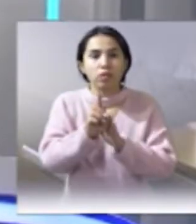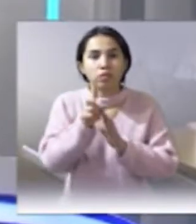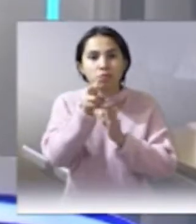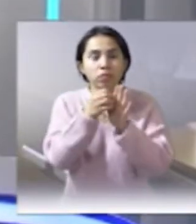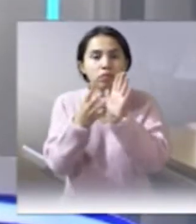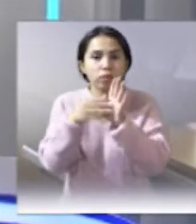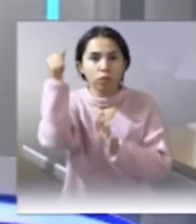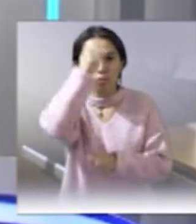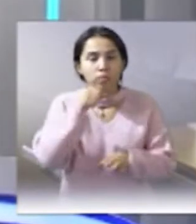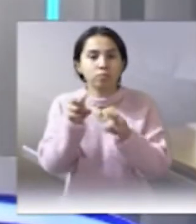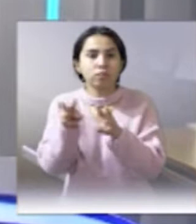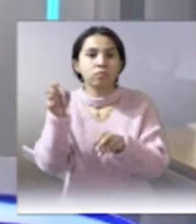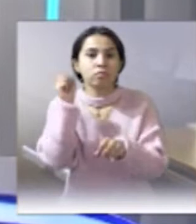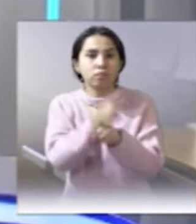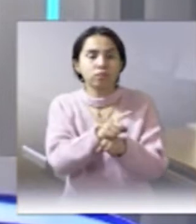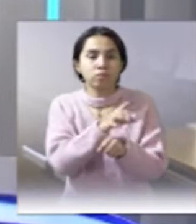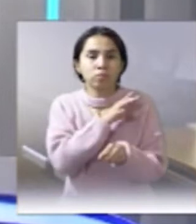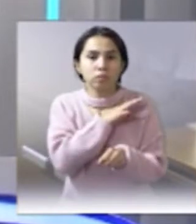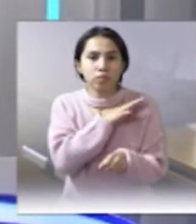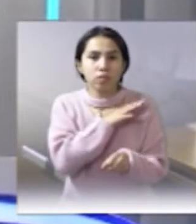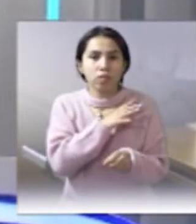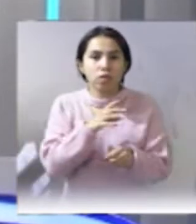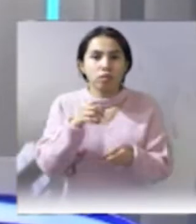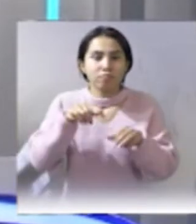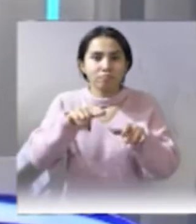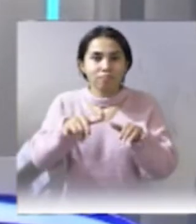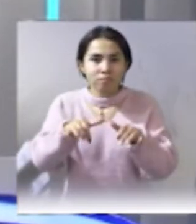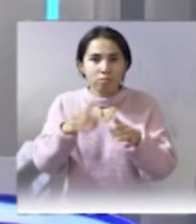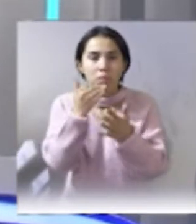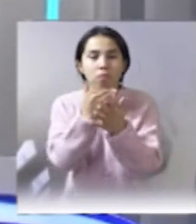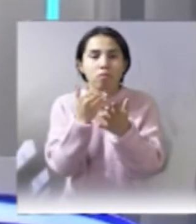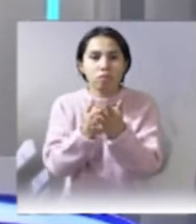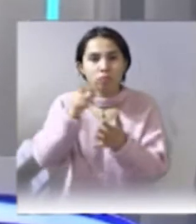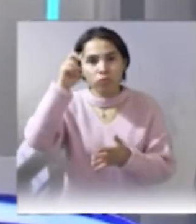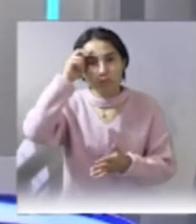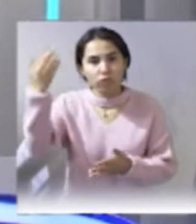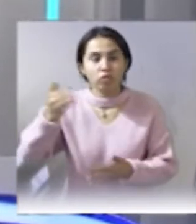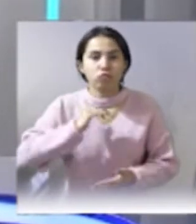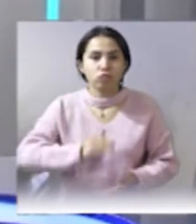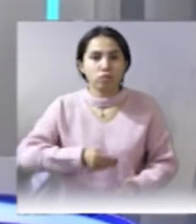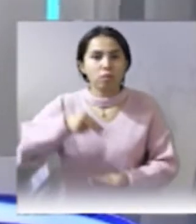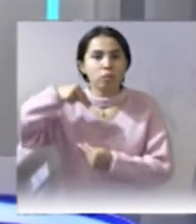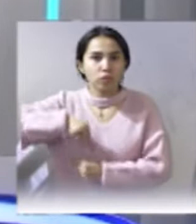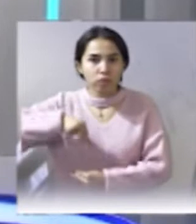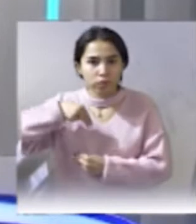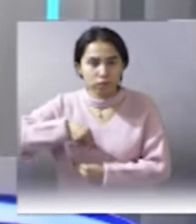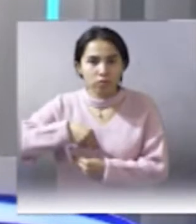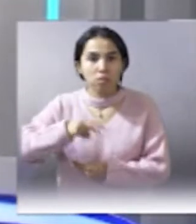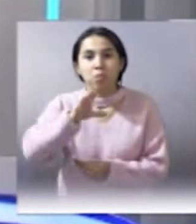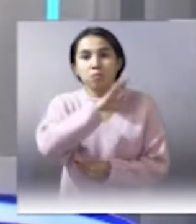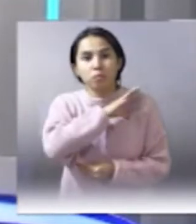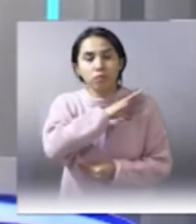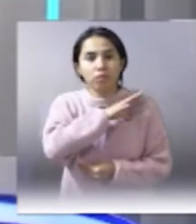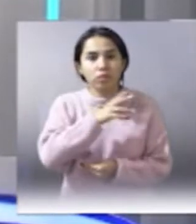работа по исполнению послания президента страны, а именно готовятся масштабные пилотные проекты. Как известно, одним из путей